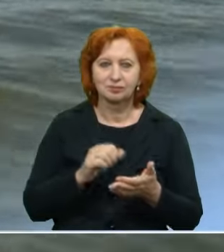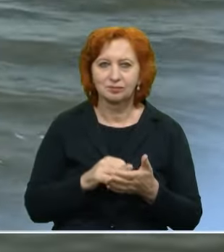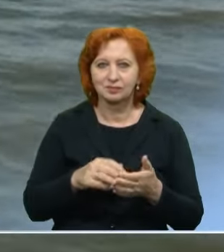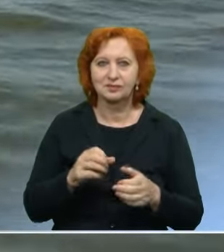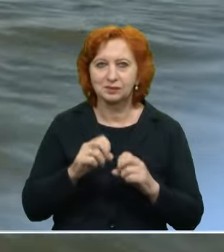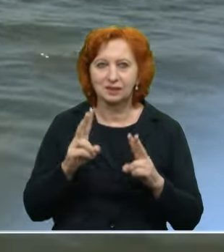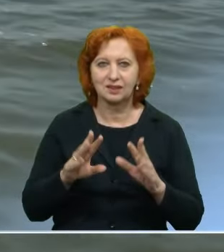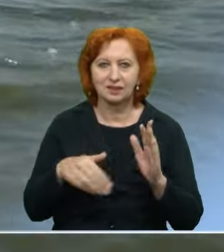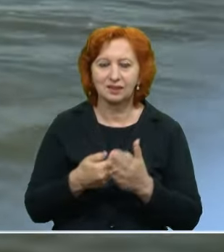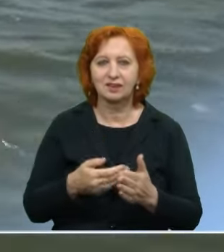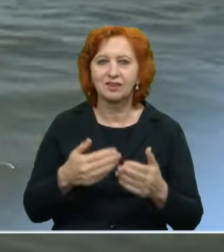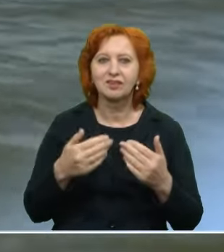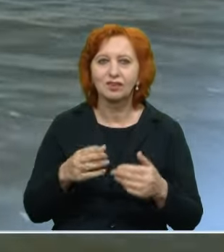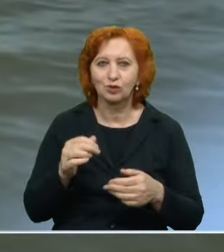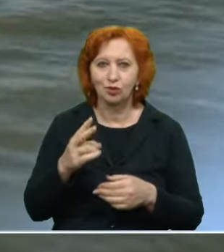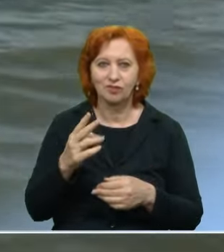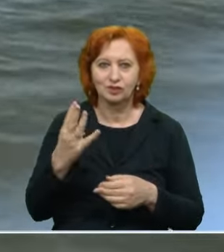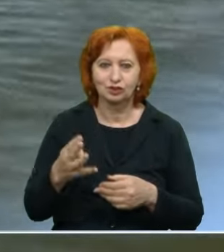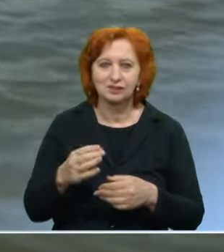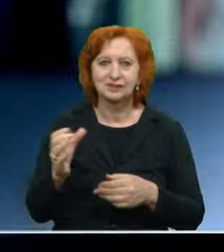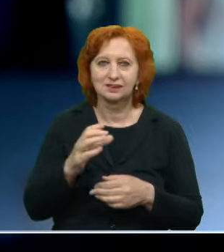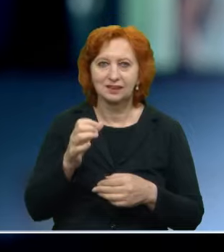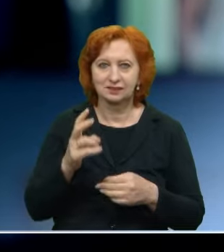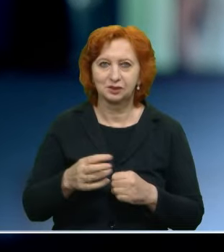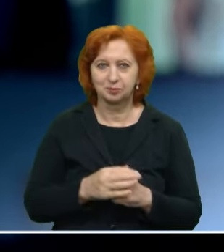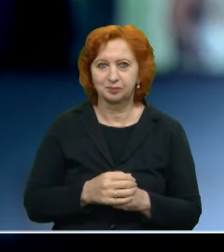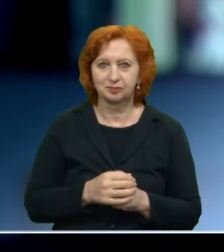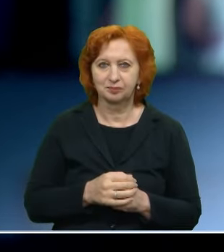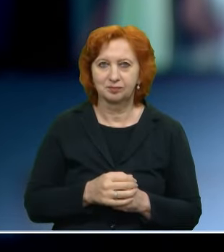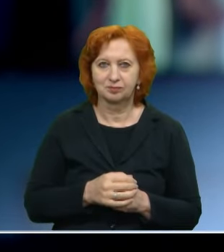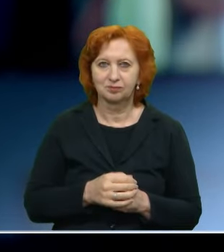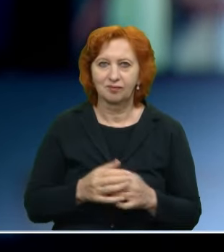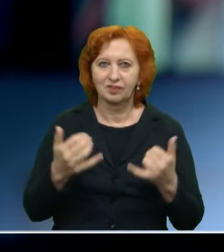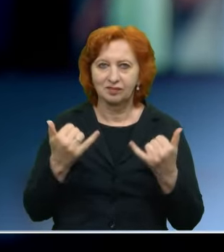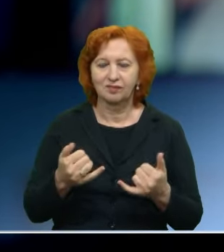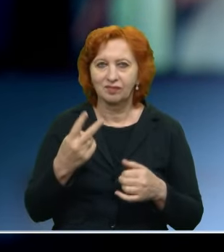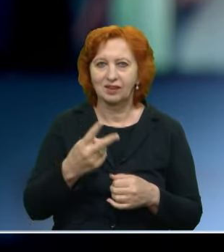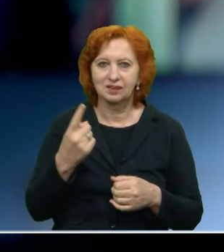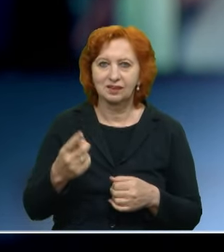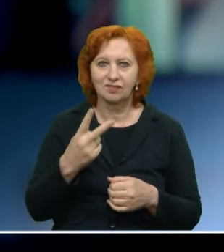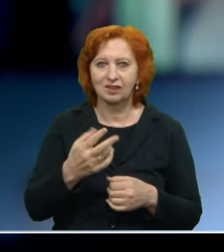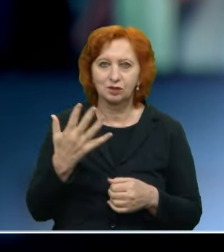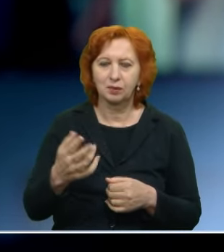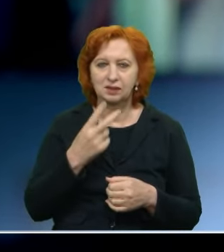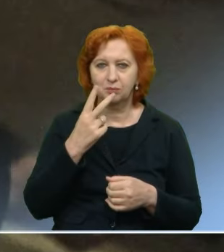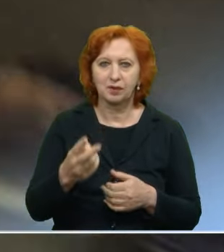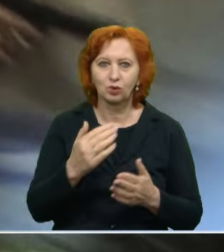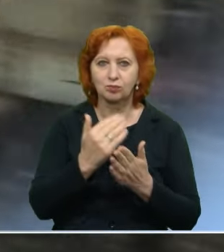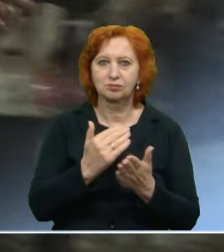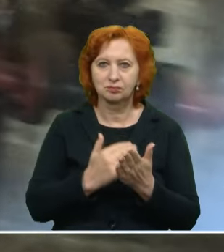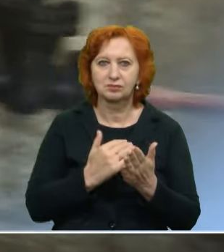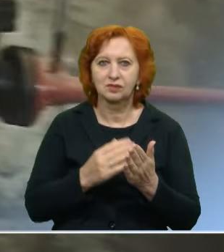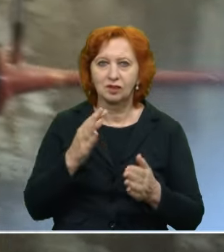Артем Мирошников. Специально для Дон-24 из Сальска. Сегодня в 21:25 смотрите премьеру